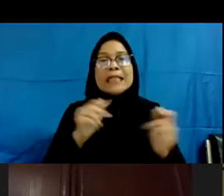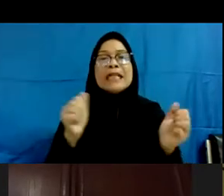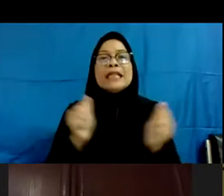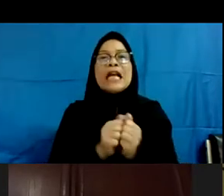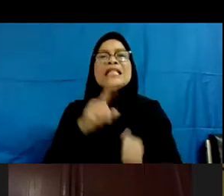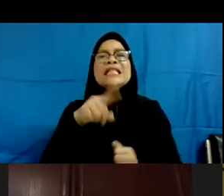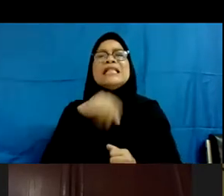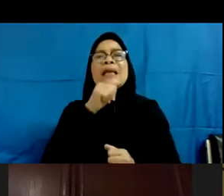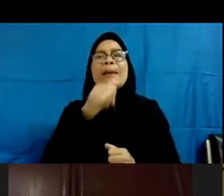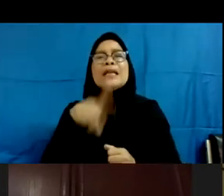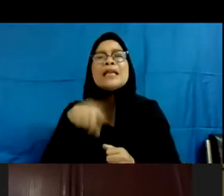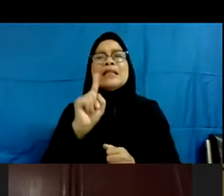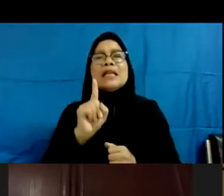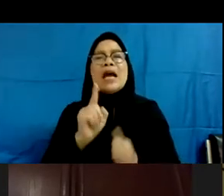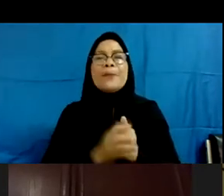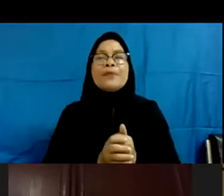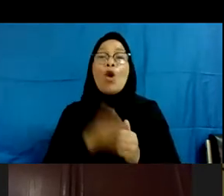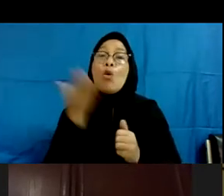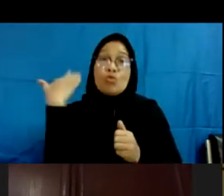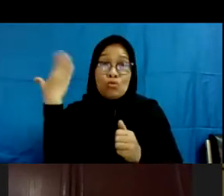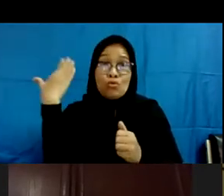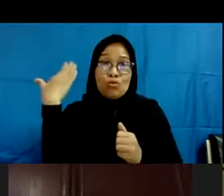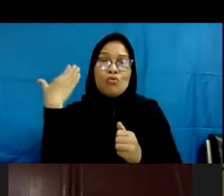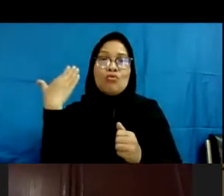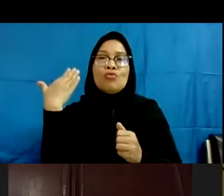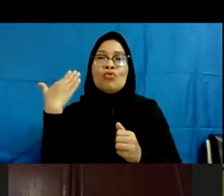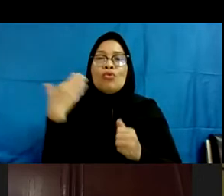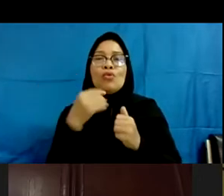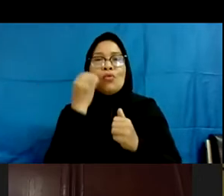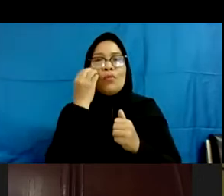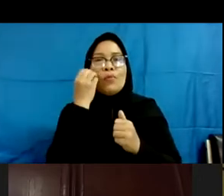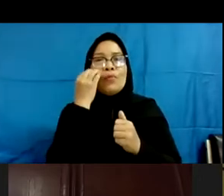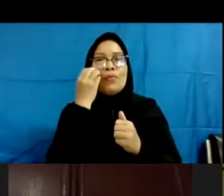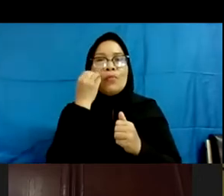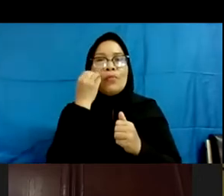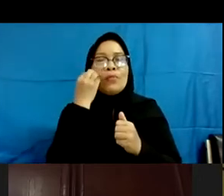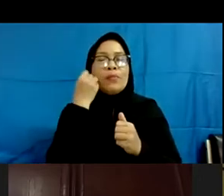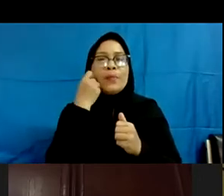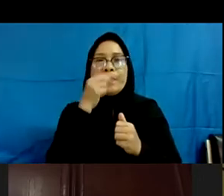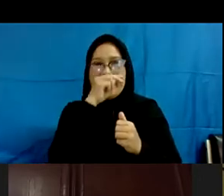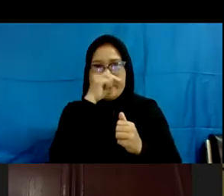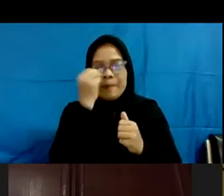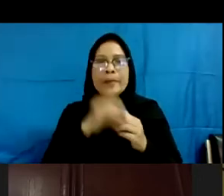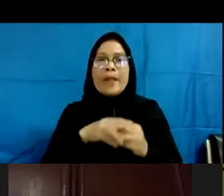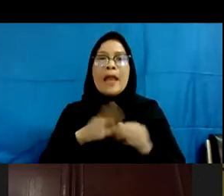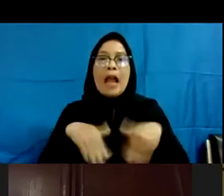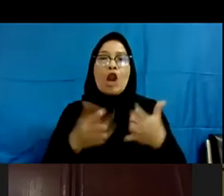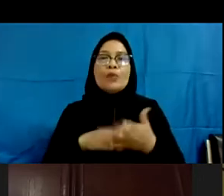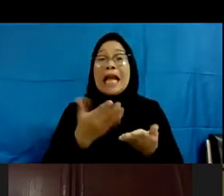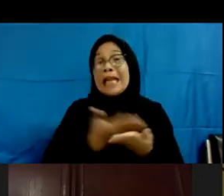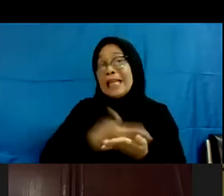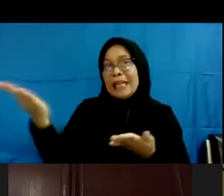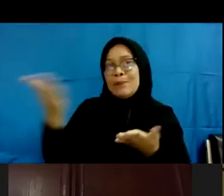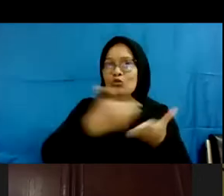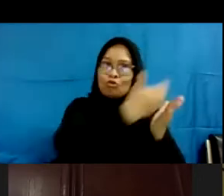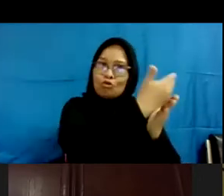Bisa, ya kayak kalau dulu bisa kirim, sekarang bisa email ya. Tapi kan kalau pengen klasik-klasik itu bisa aja kirim surat pakai Braille